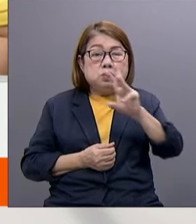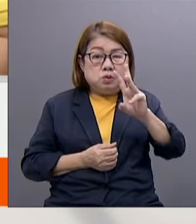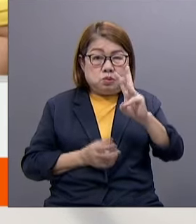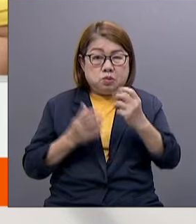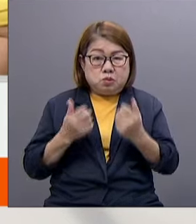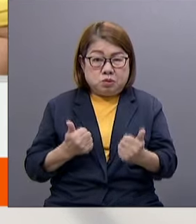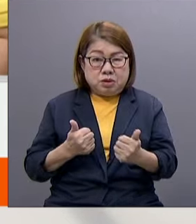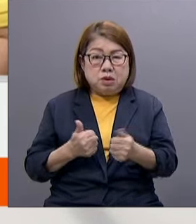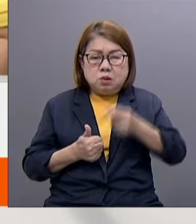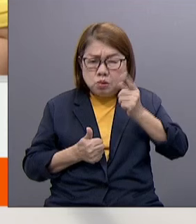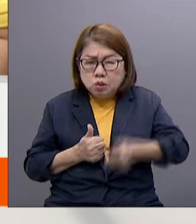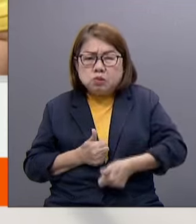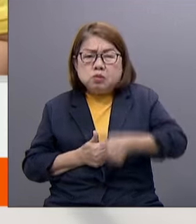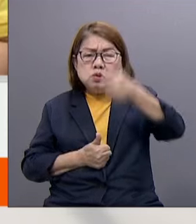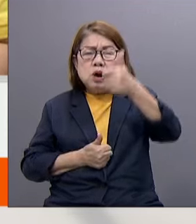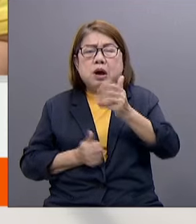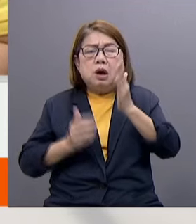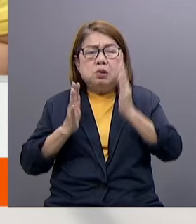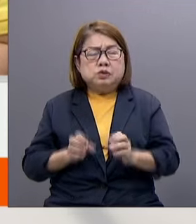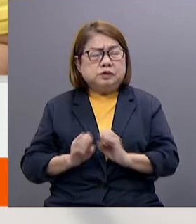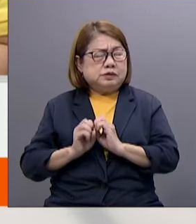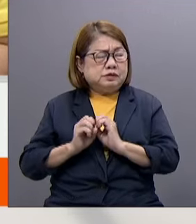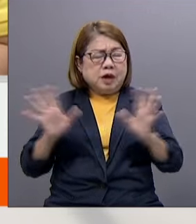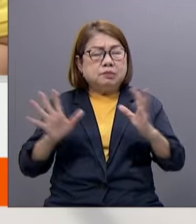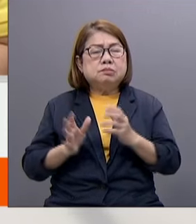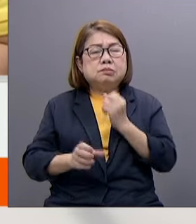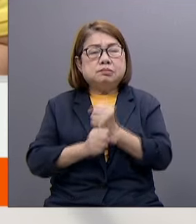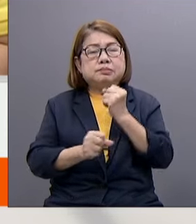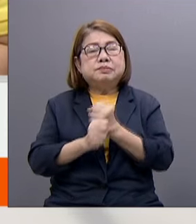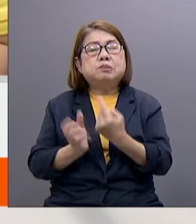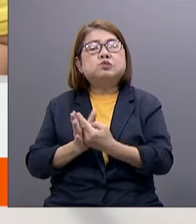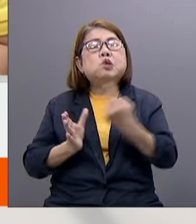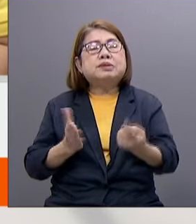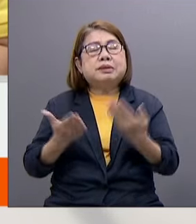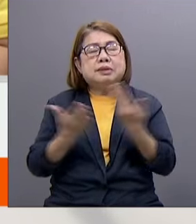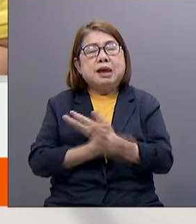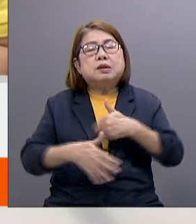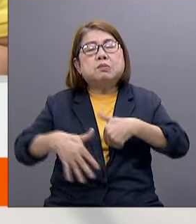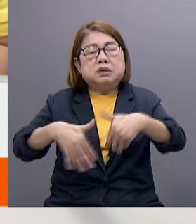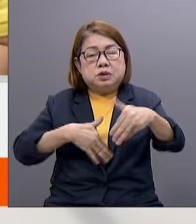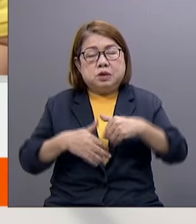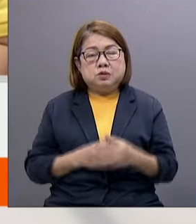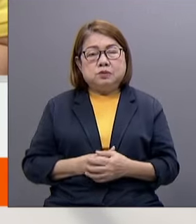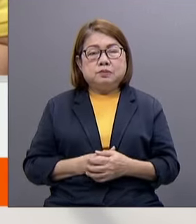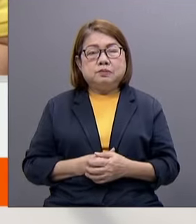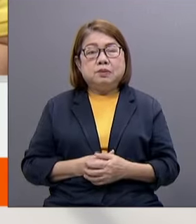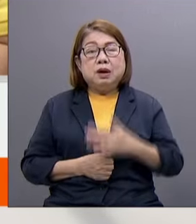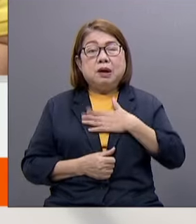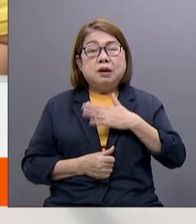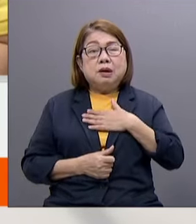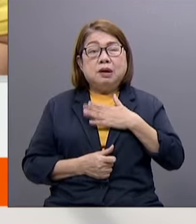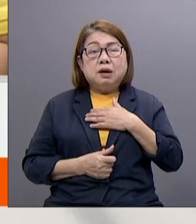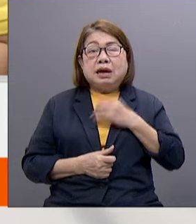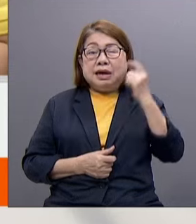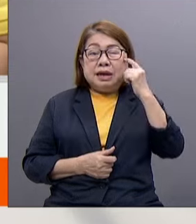ได้มาซึ่งคนที่สะท้อนเจตจำนงของประชาชนจริงๆได้บ้างนะคะ ถ้าใน